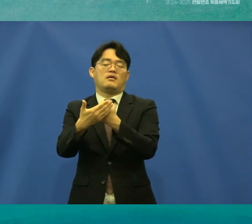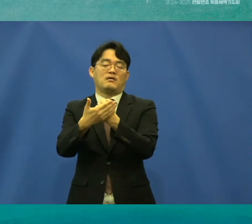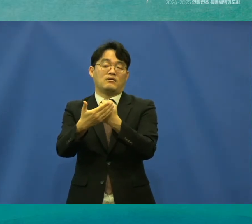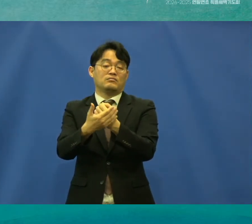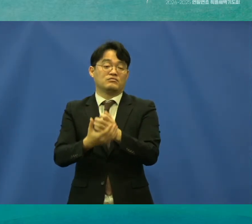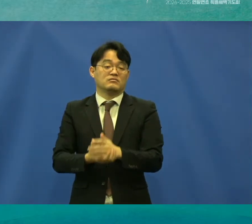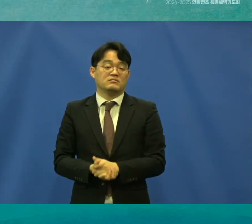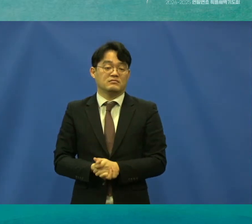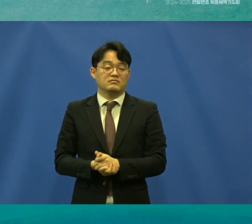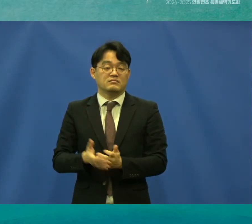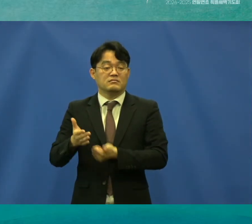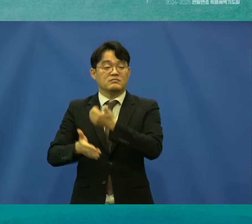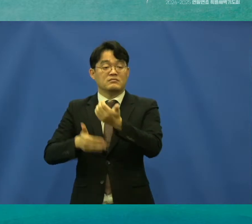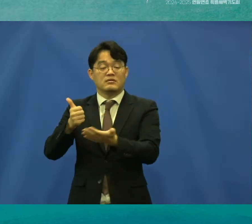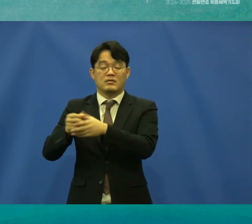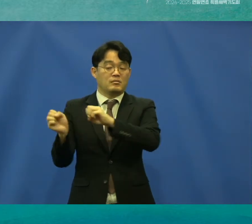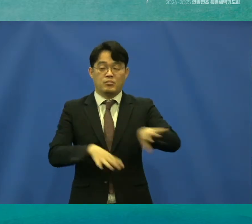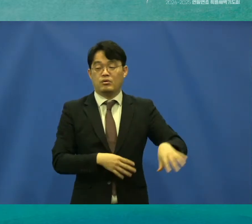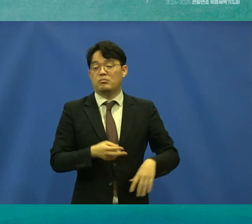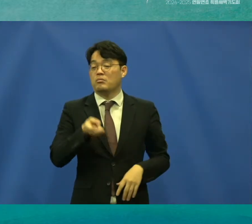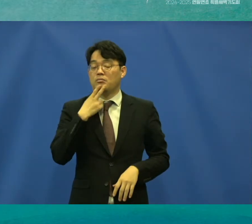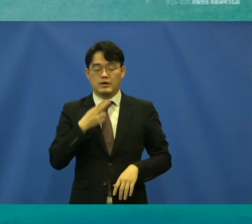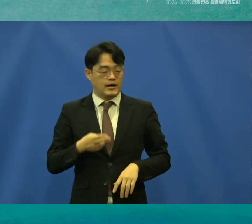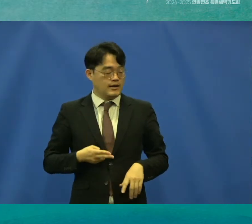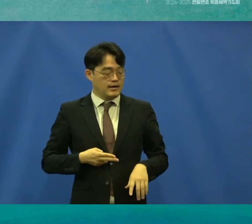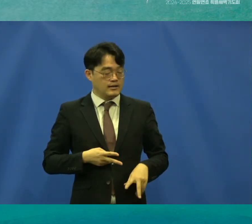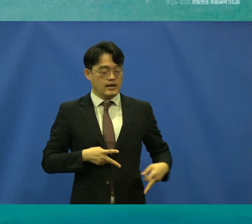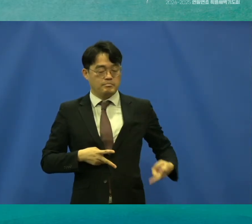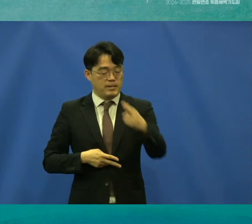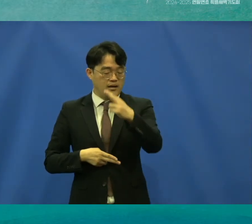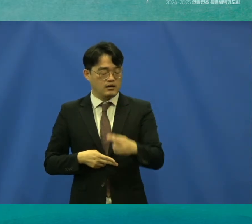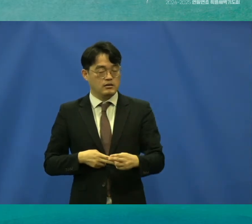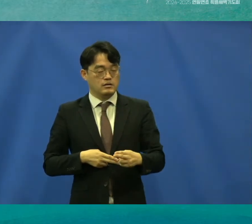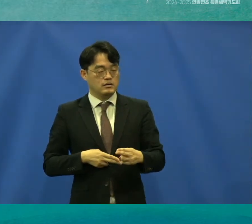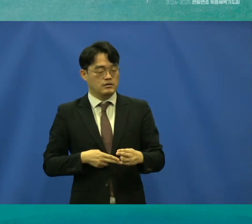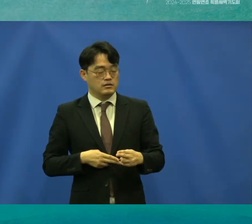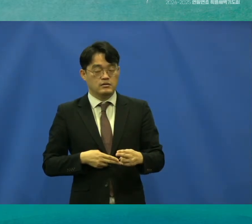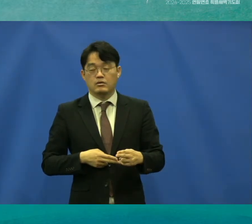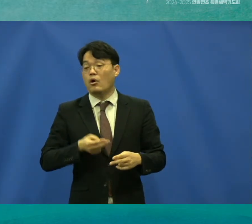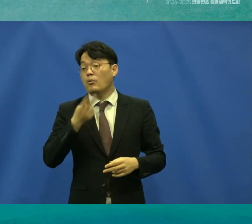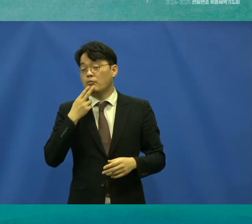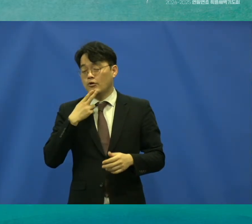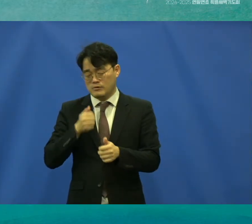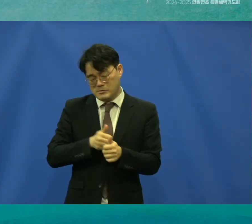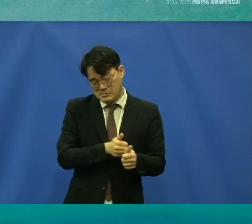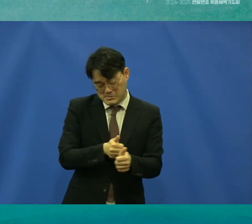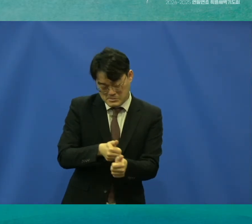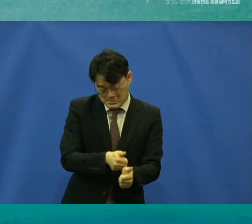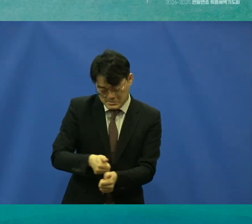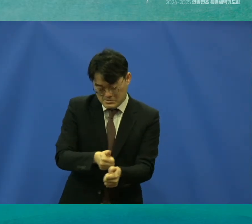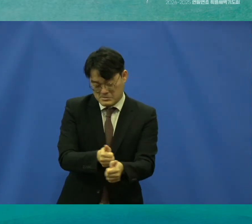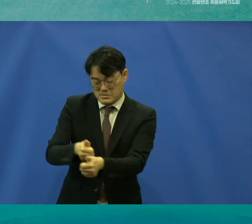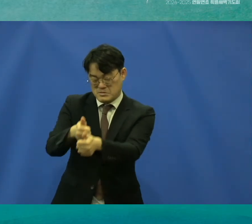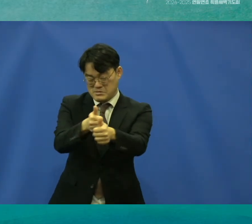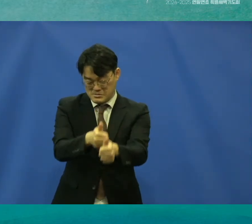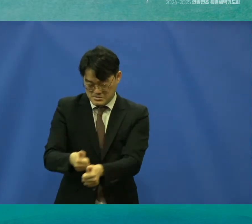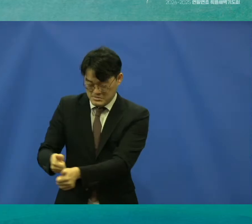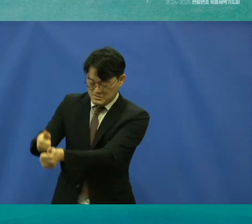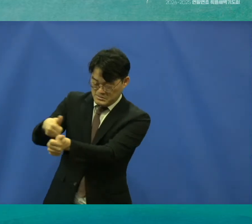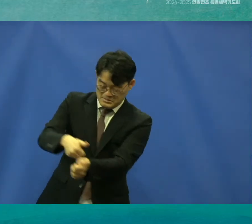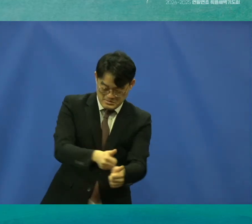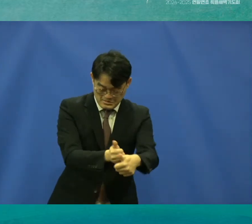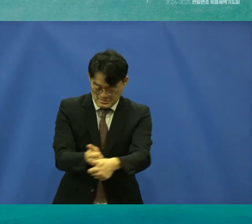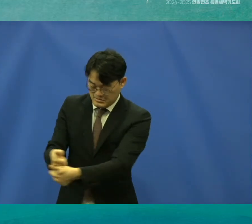그래서 시편 23편 6절에 내 평생의 선하심과 인자하심이 반드시 나를 따르리니 내가